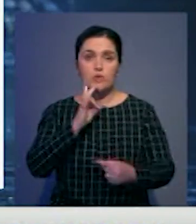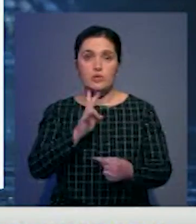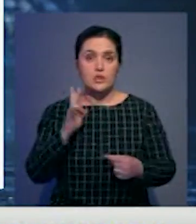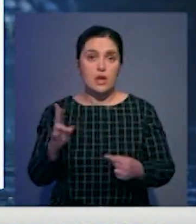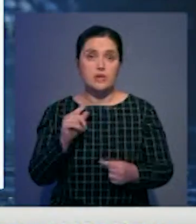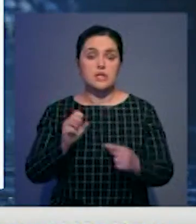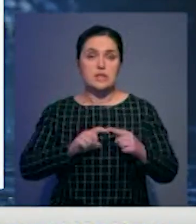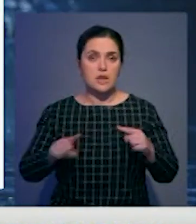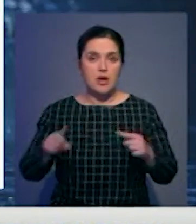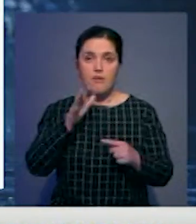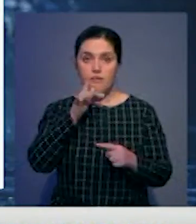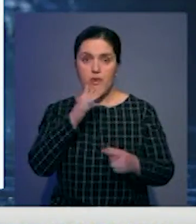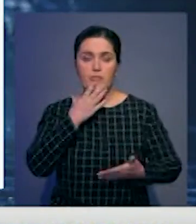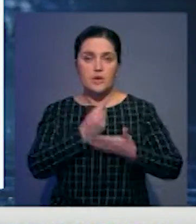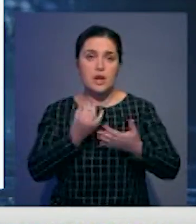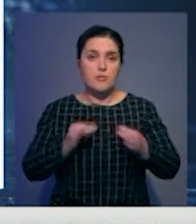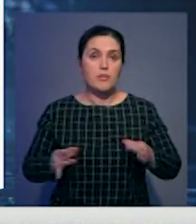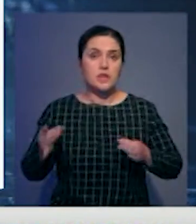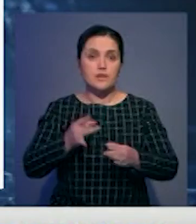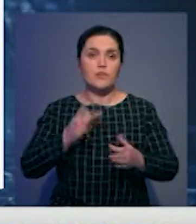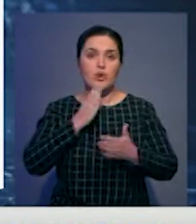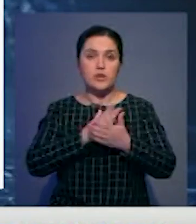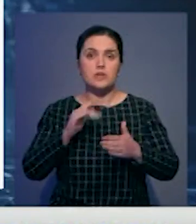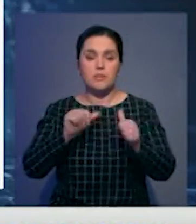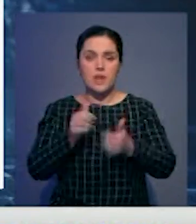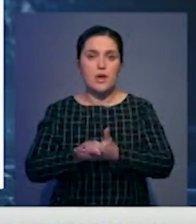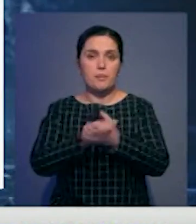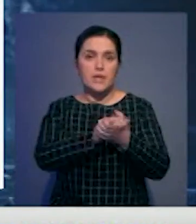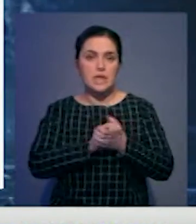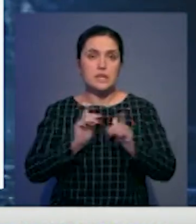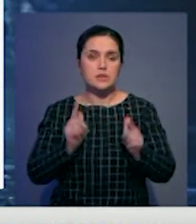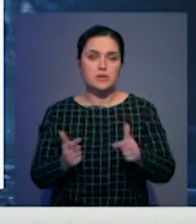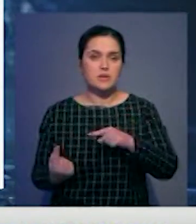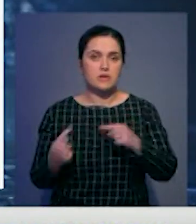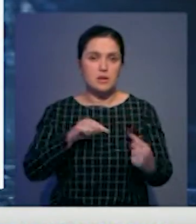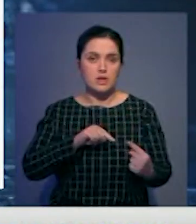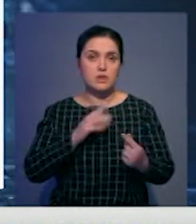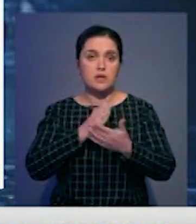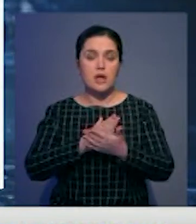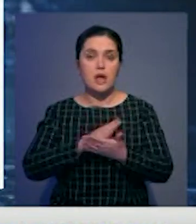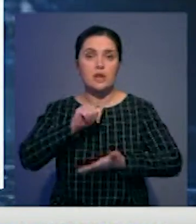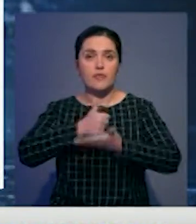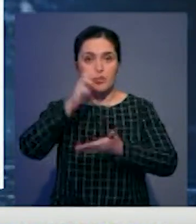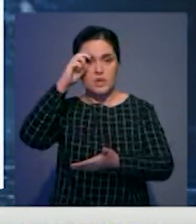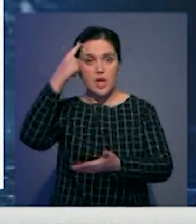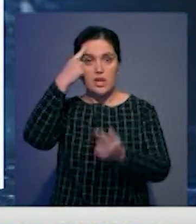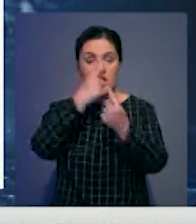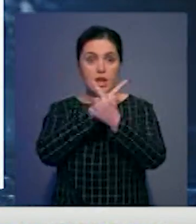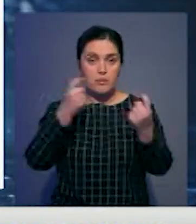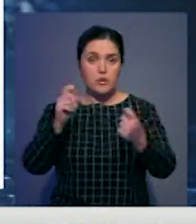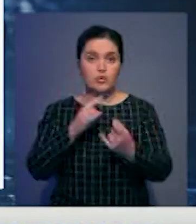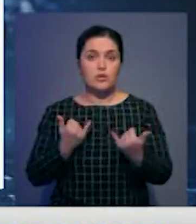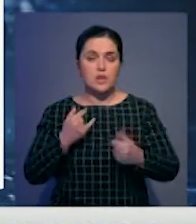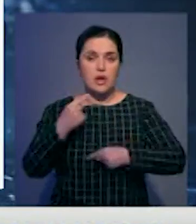подчеркнул, что за время независимости в республике сформирована уникальная модель мира и согласия. Президент напоминает, что